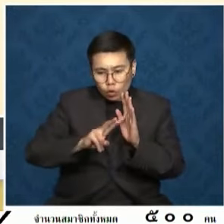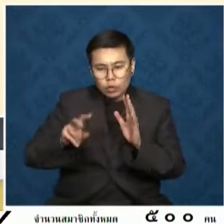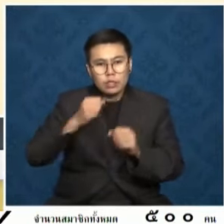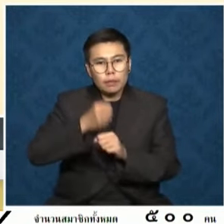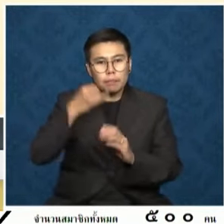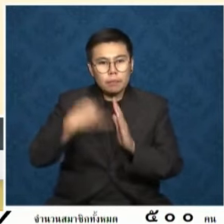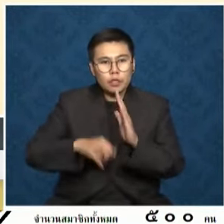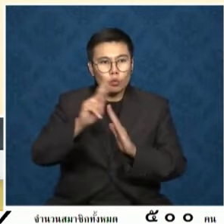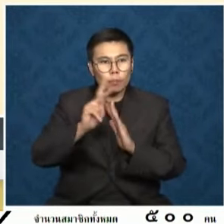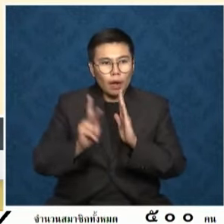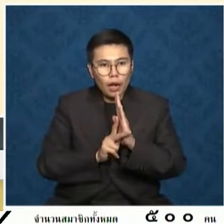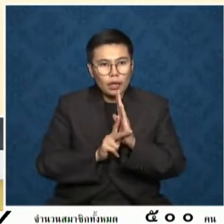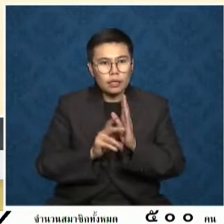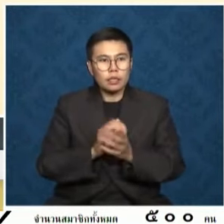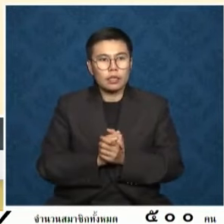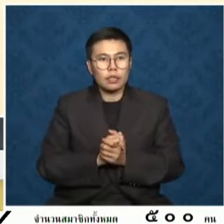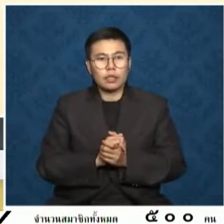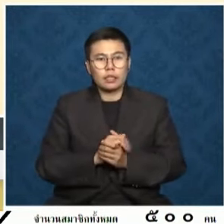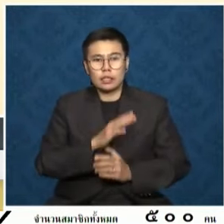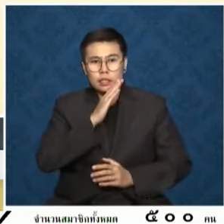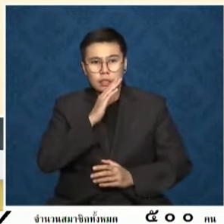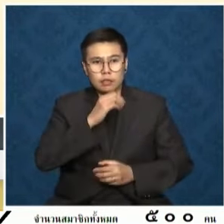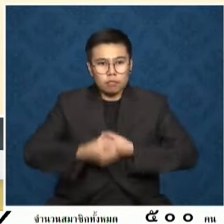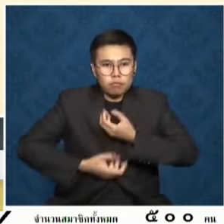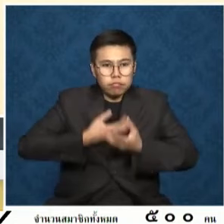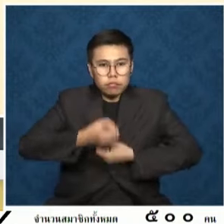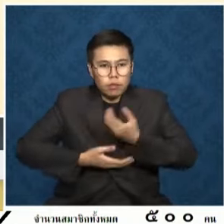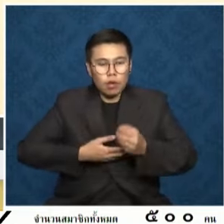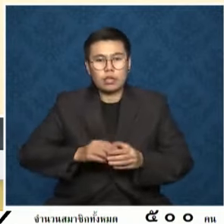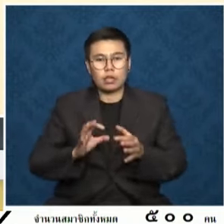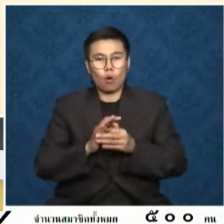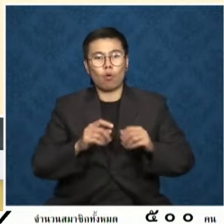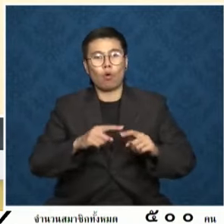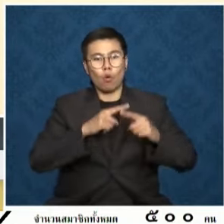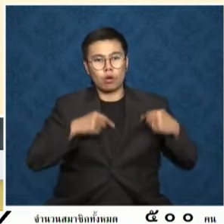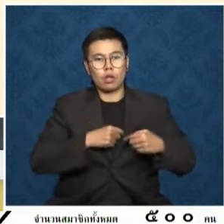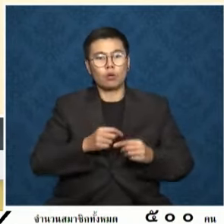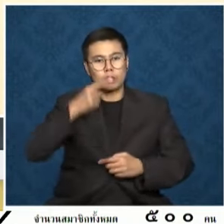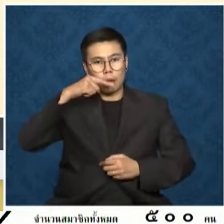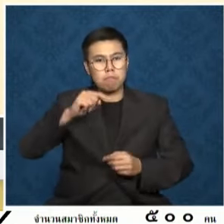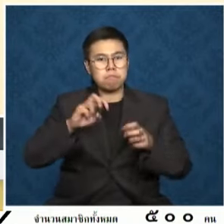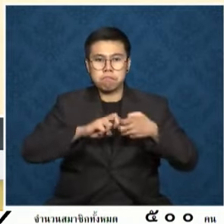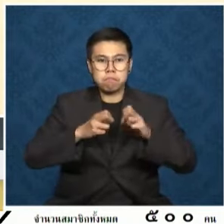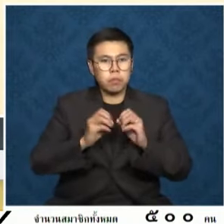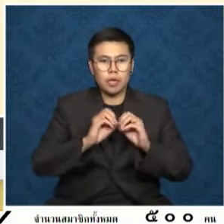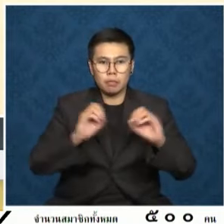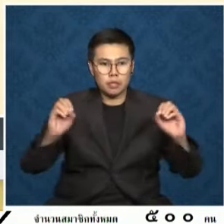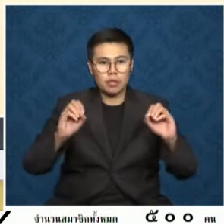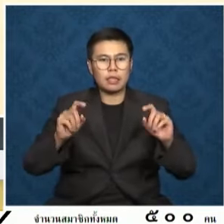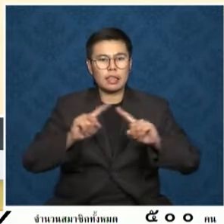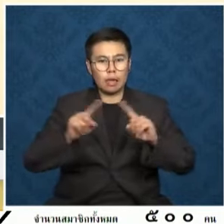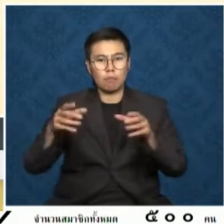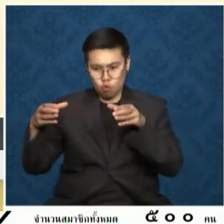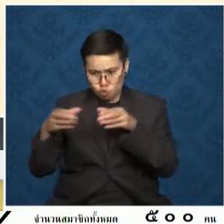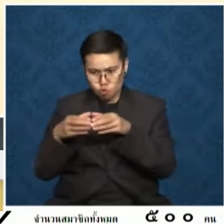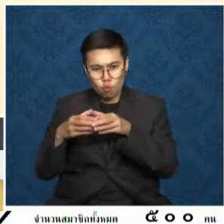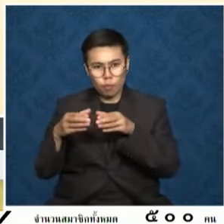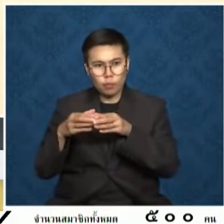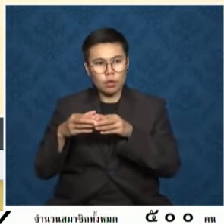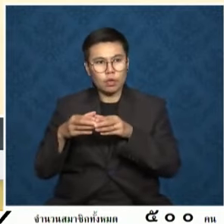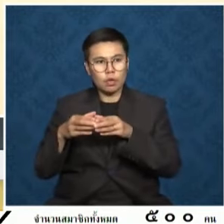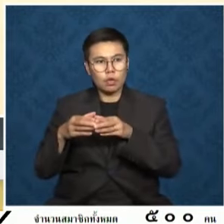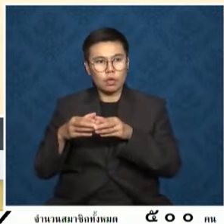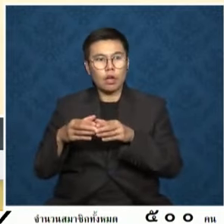ายถ้าเป็นการแสดงออกด้วยหัวใจของคนไทยไม่มีปัญหาแต่มันมีขบวนการ